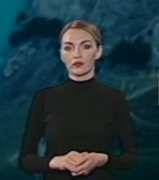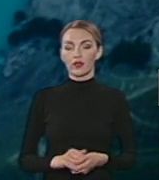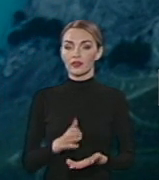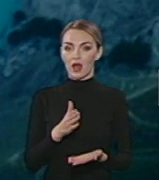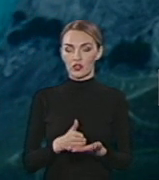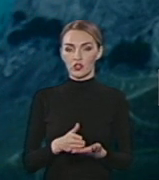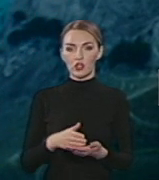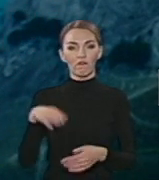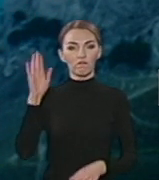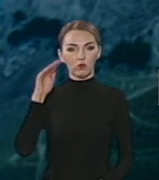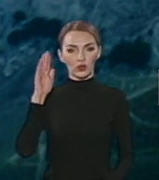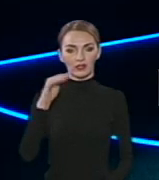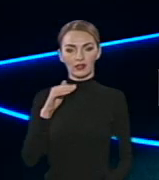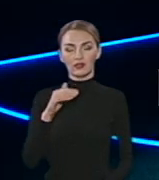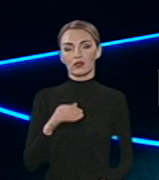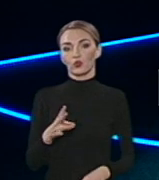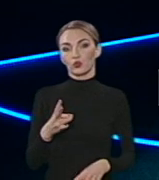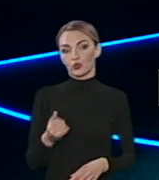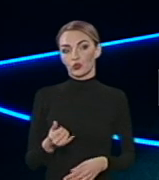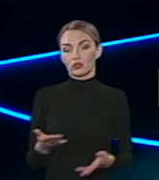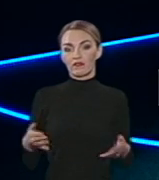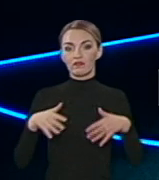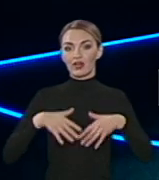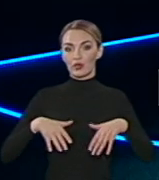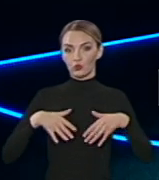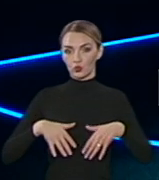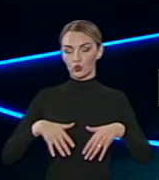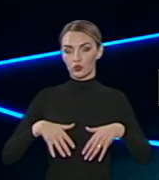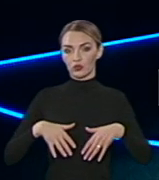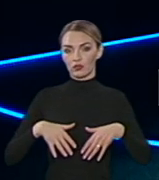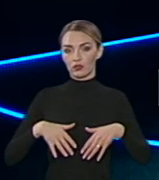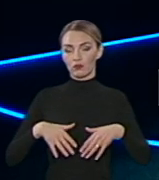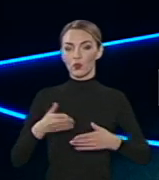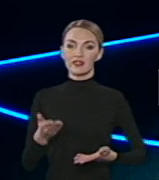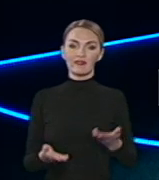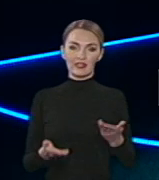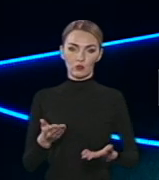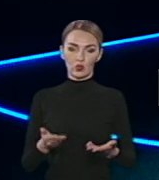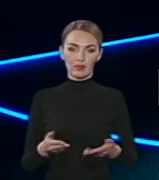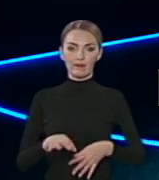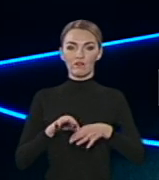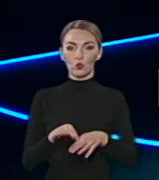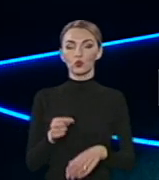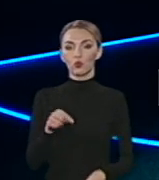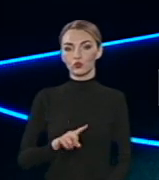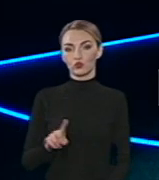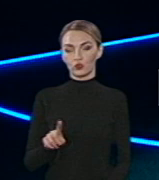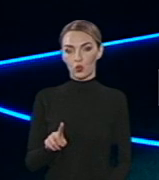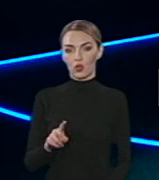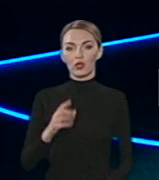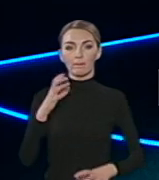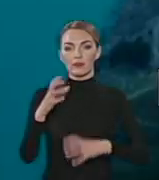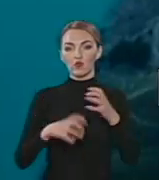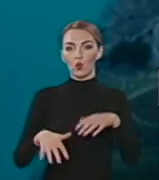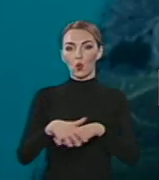наличие воды... Ну, в Крыму, по всей видимости, приведет к тому, что мировое